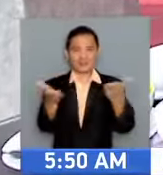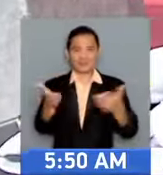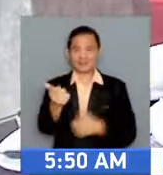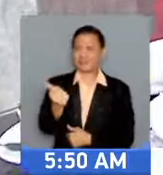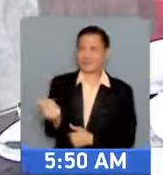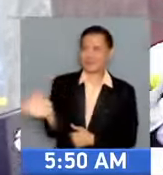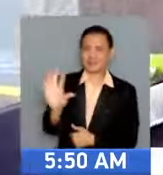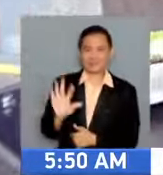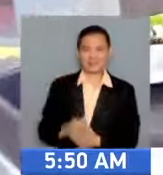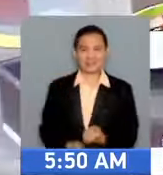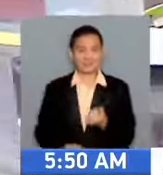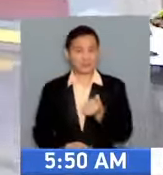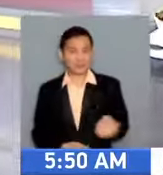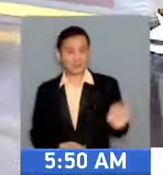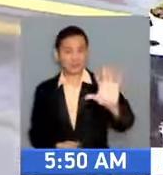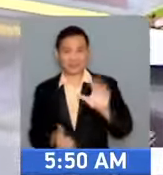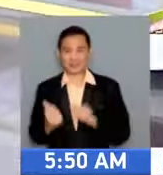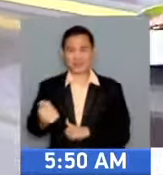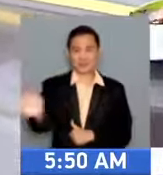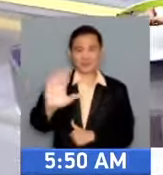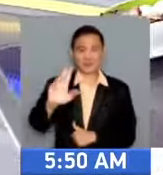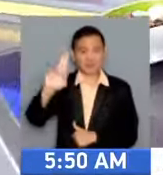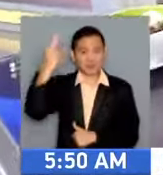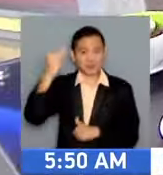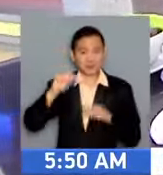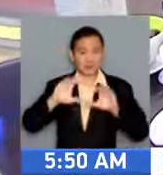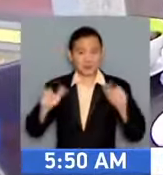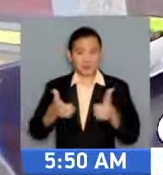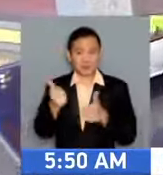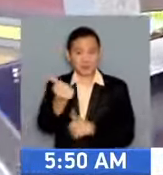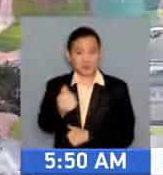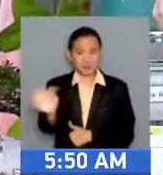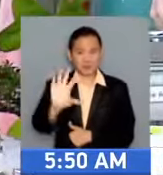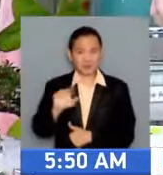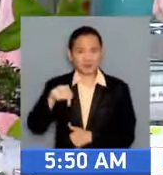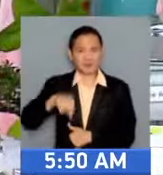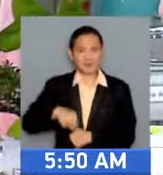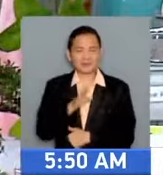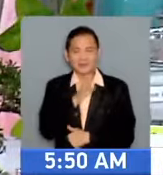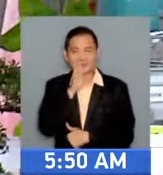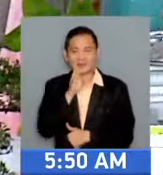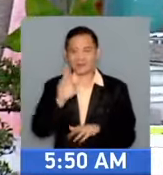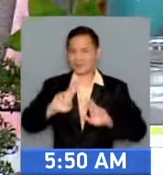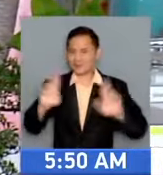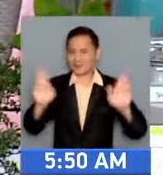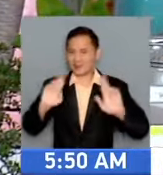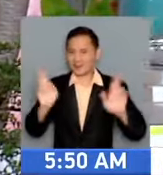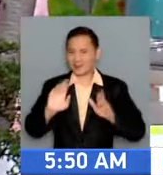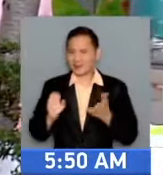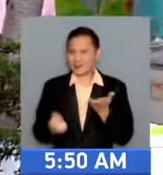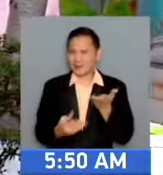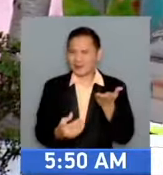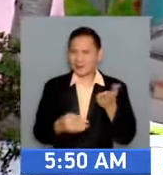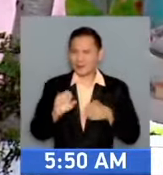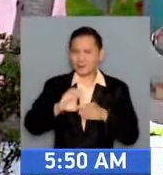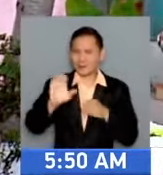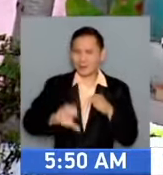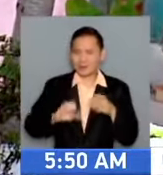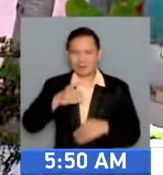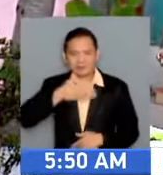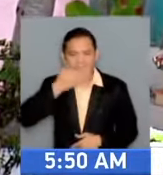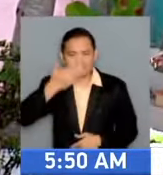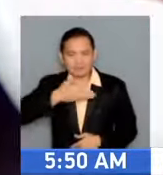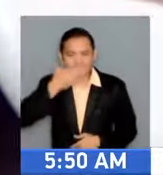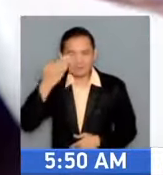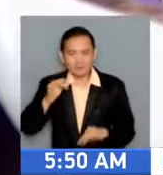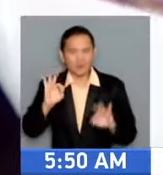morning po sa lahat. Yung H Barkada! Nako, maluluto na tong almusal natin! Nako, amoy pa lang! Nako, partner, ano? Overload sa sarap at